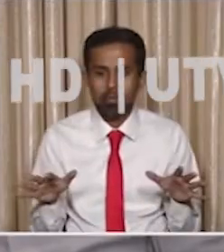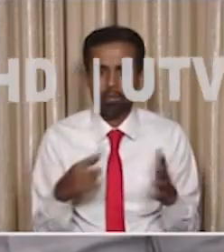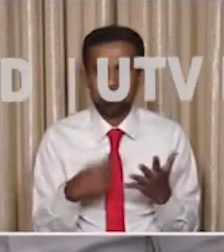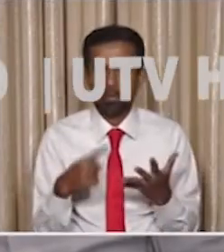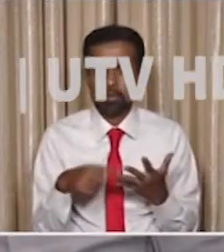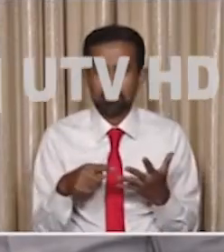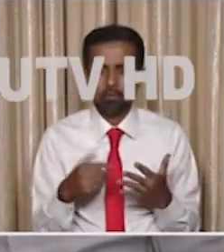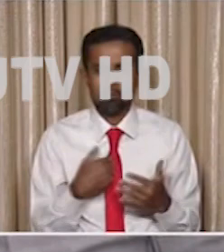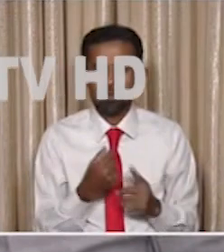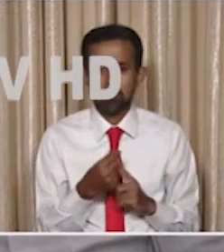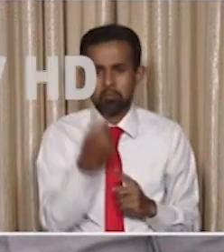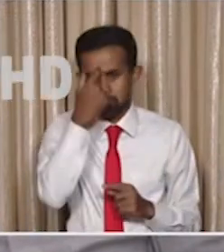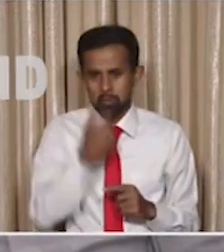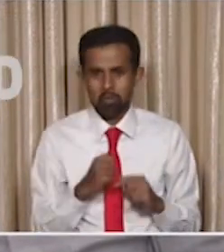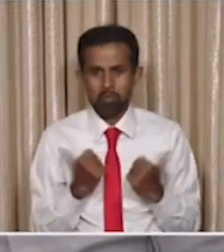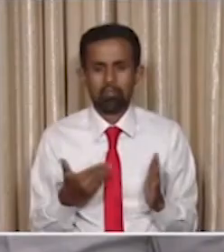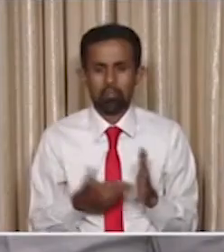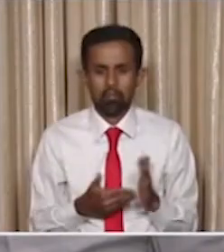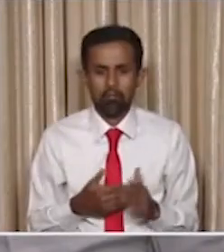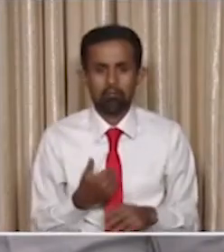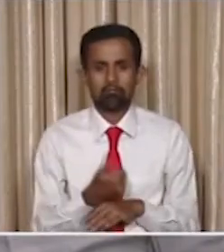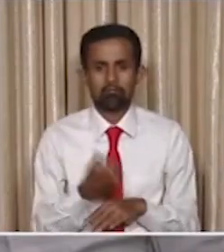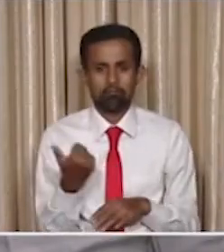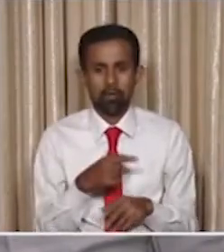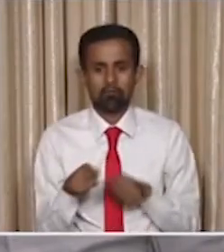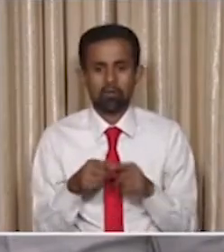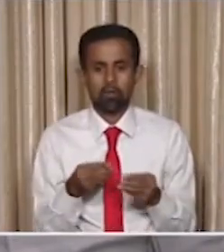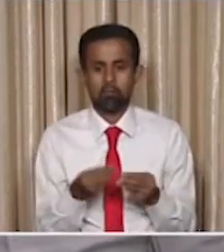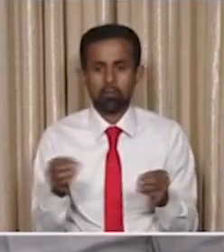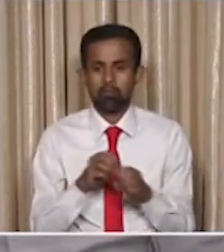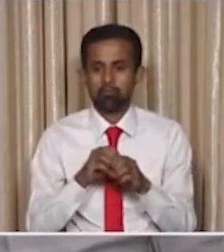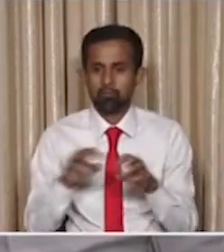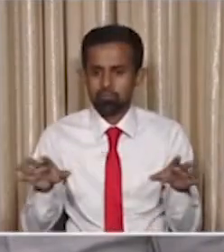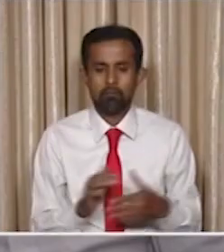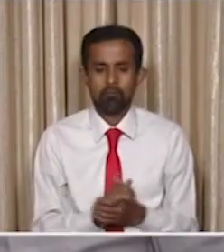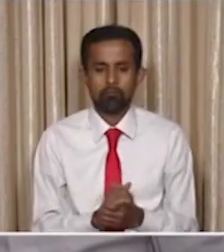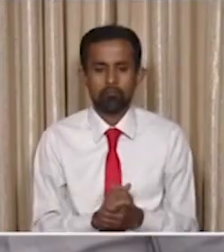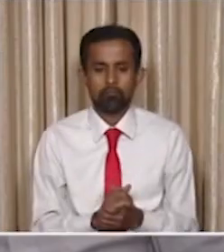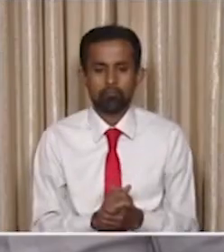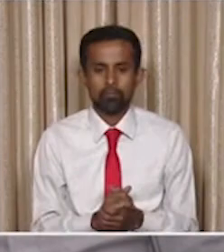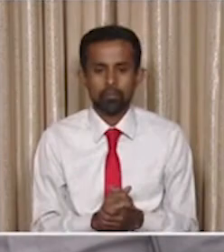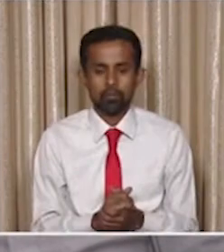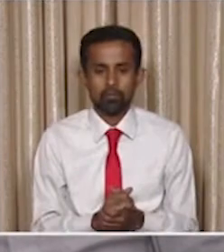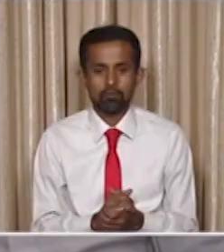එකතු කර මාගේ පෞද්ගල ජීවිතය තාමත් අපහසුතාවට ලක්වන ආකාරයේ පොත්පතක් පළ කර ලදී.